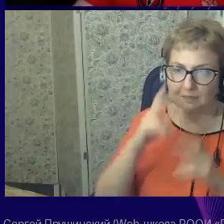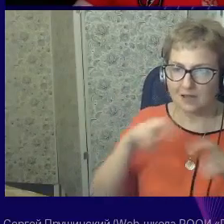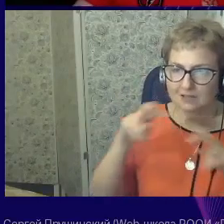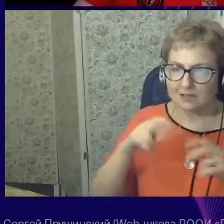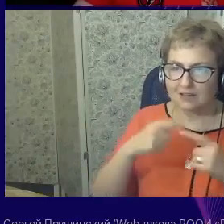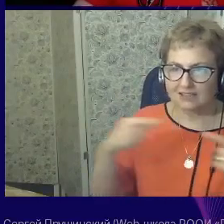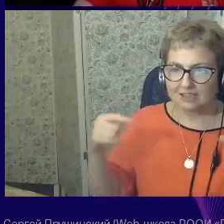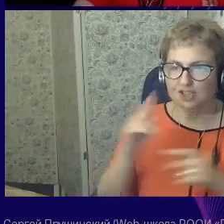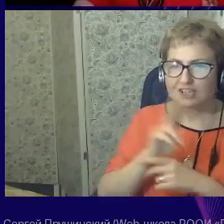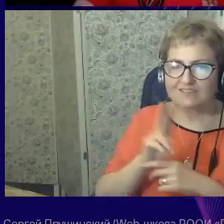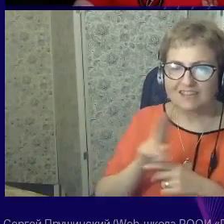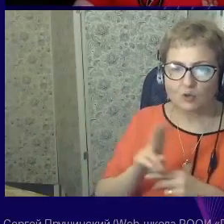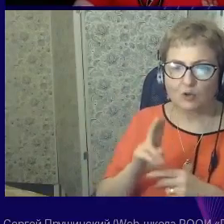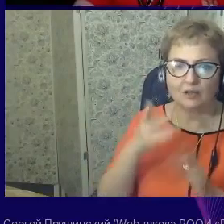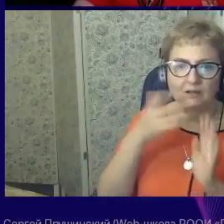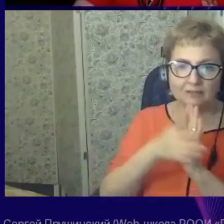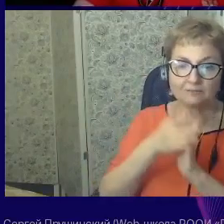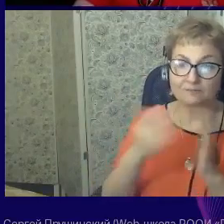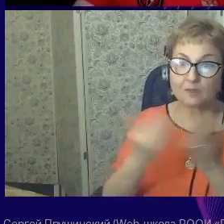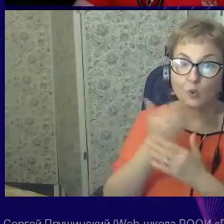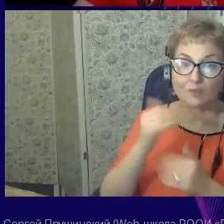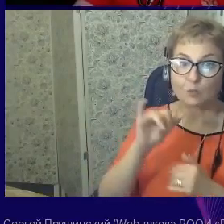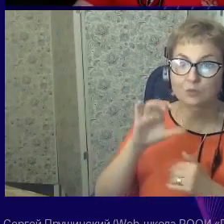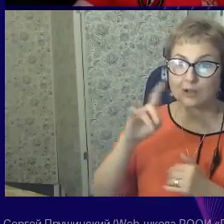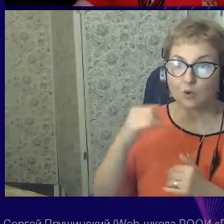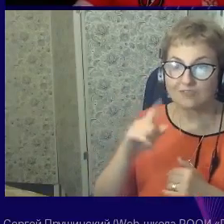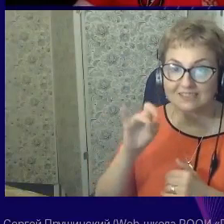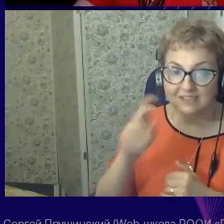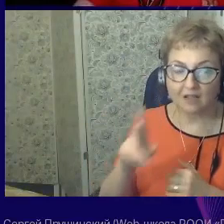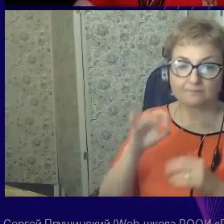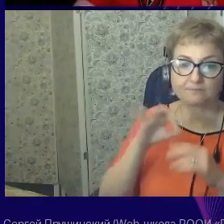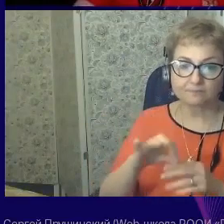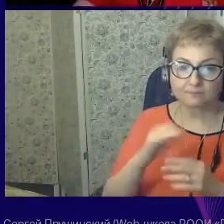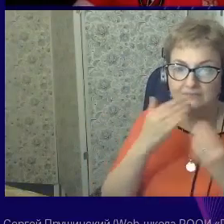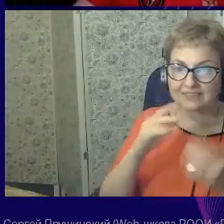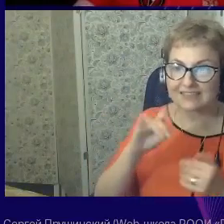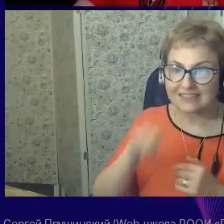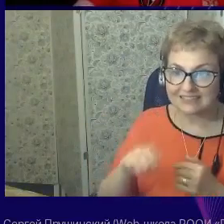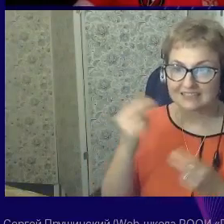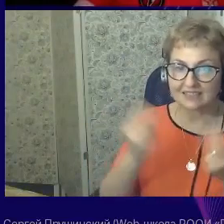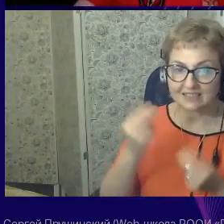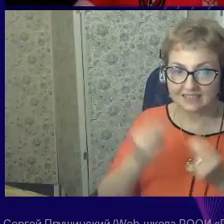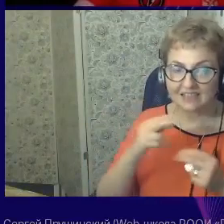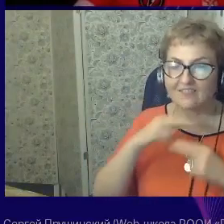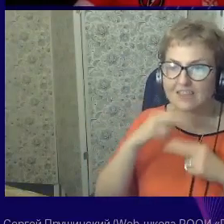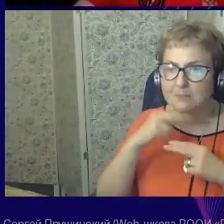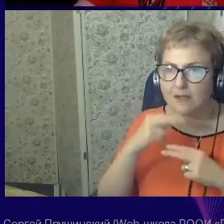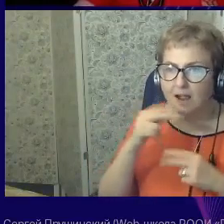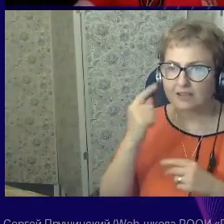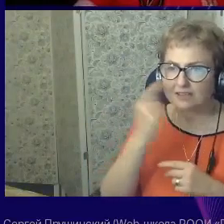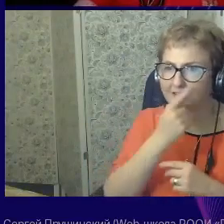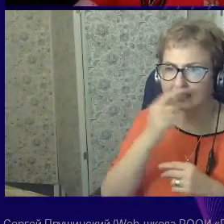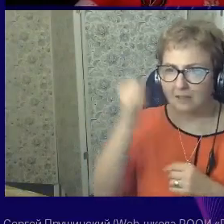просматриваем различные видео, изучаем новые условные знаки, проходим тесты, игры на внимание, на